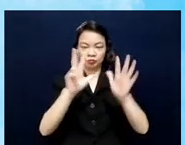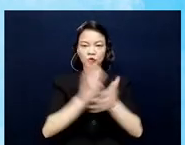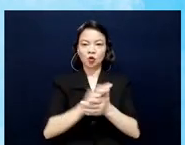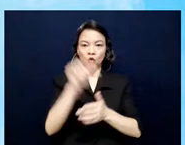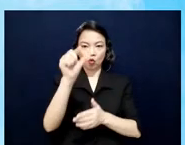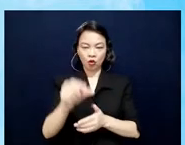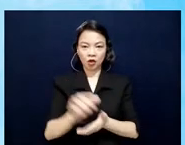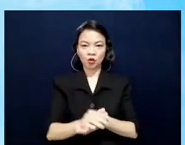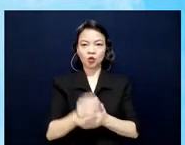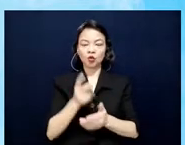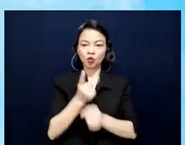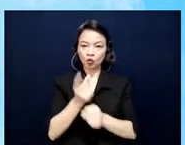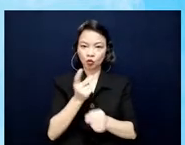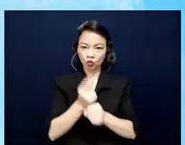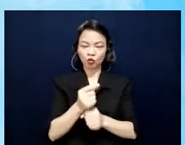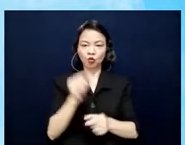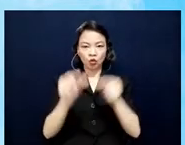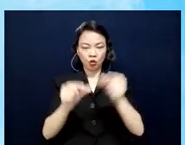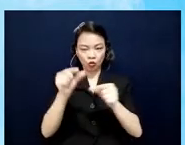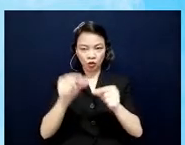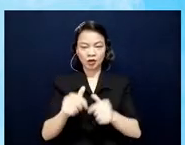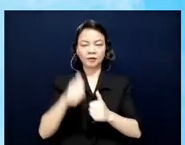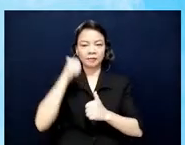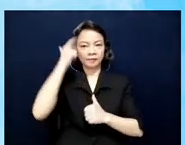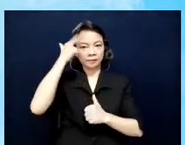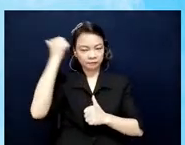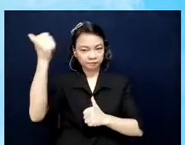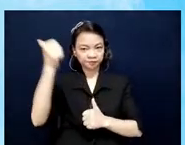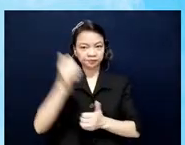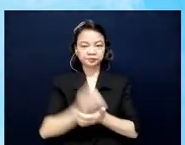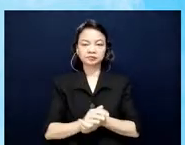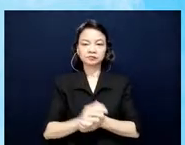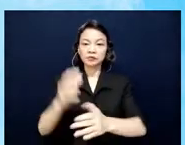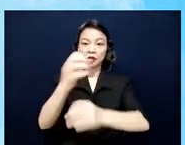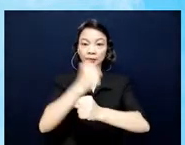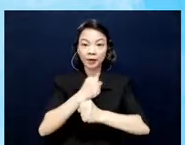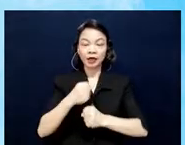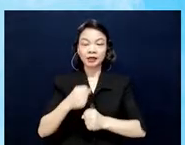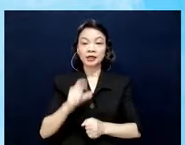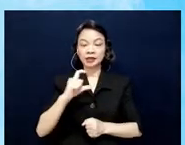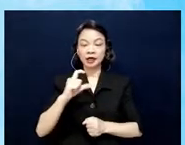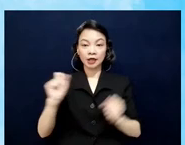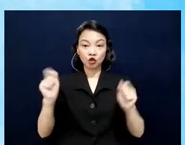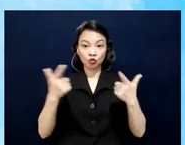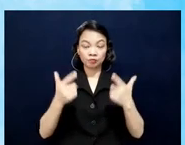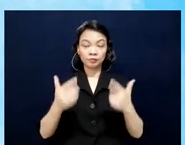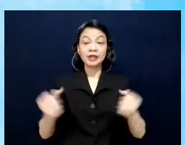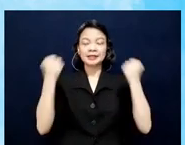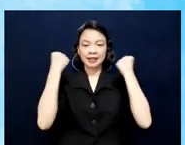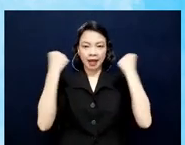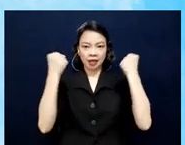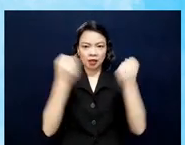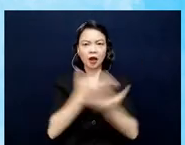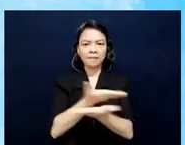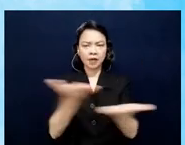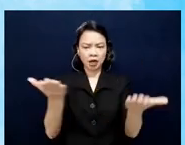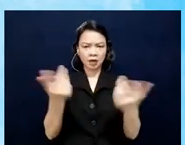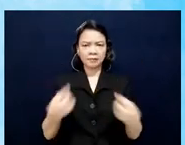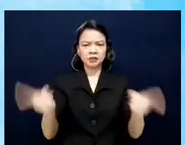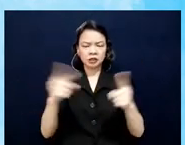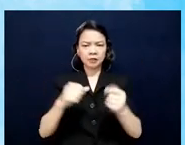kesehatan untuk mendapatkan pelatihan tentang gaya hidup sehat lagi, gaya hidup sehat tadi, dan mereka juga menjadi